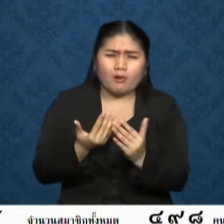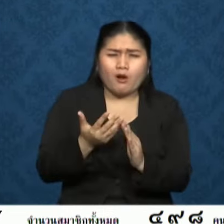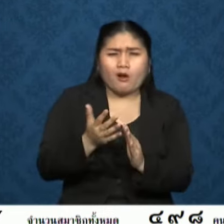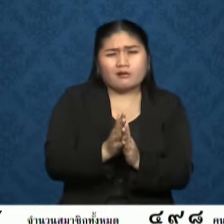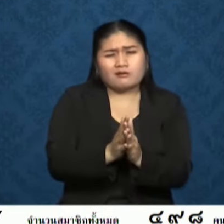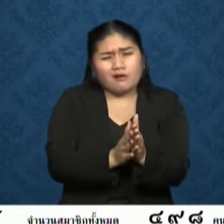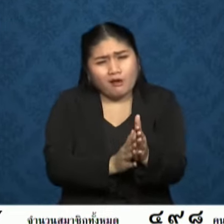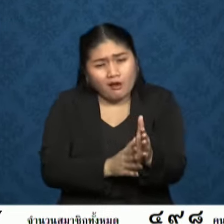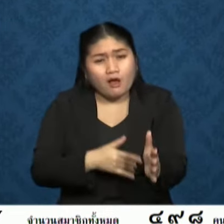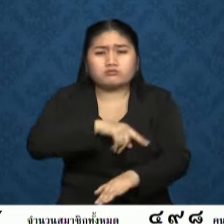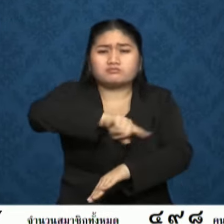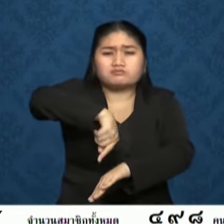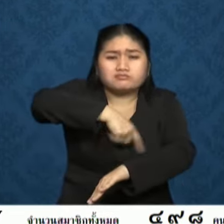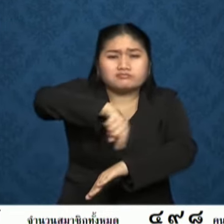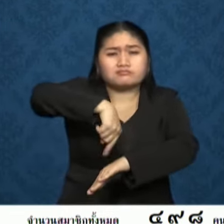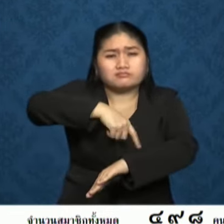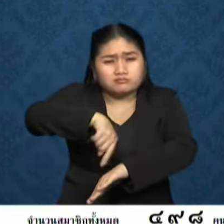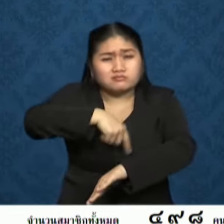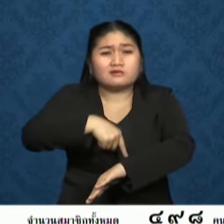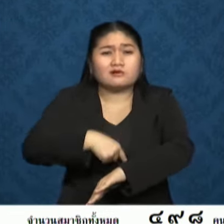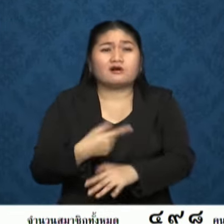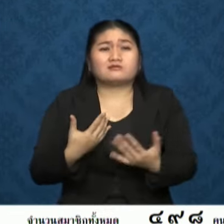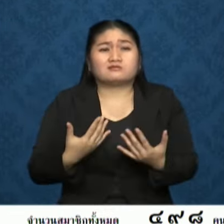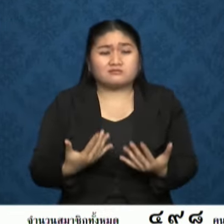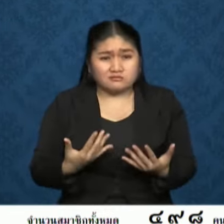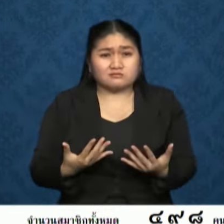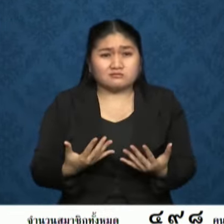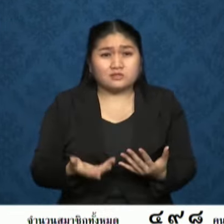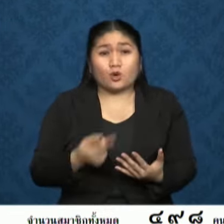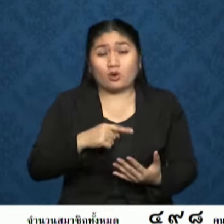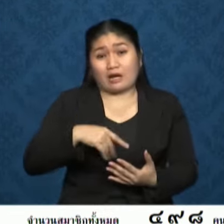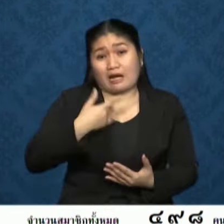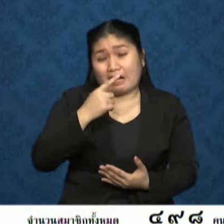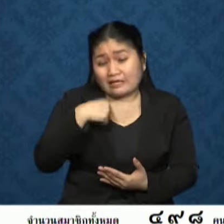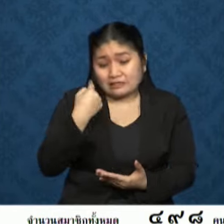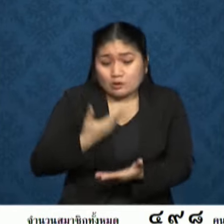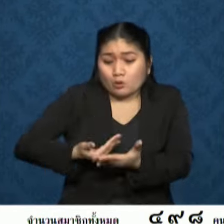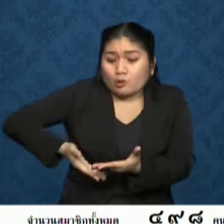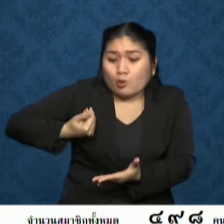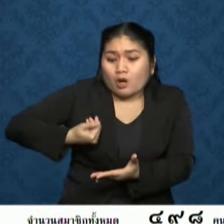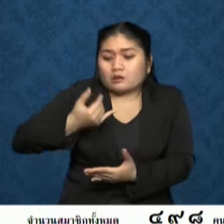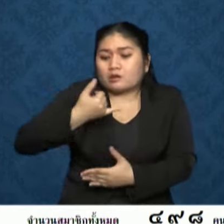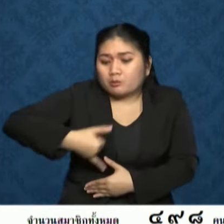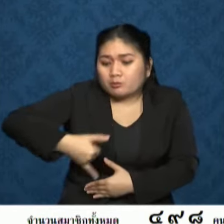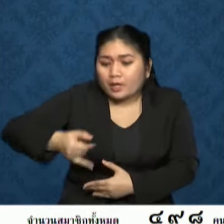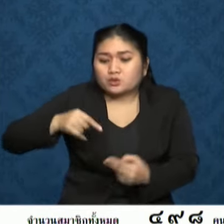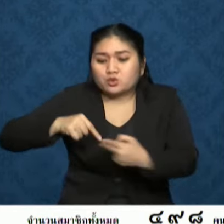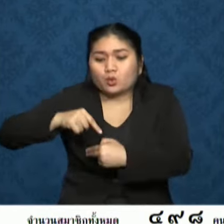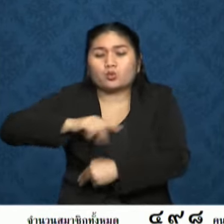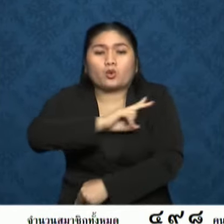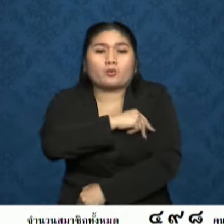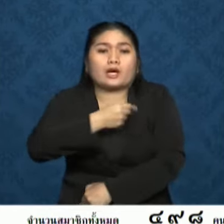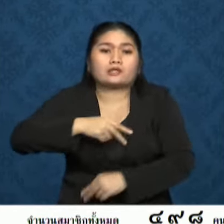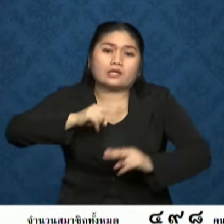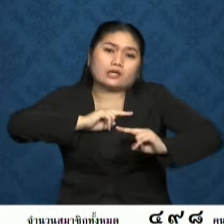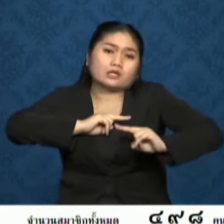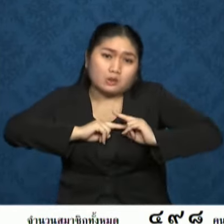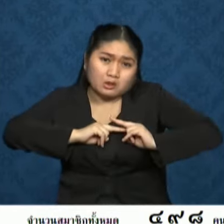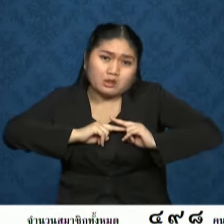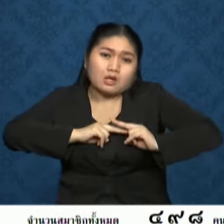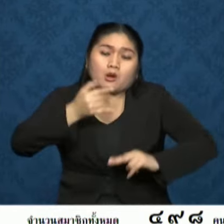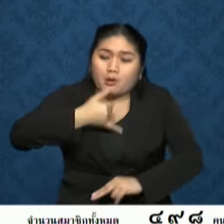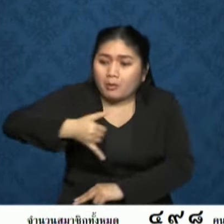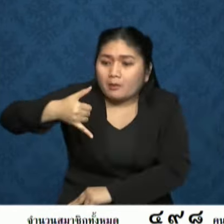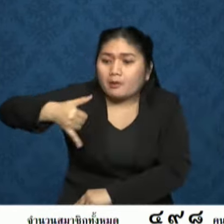ี่พอมีกำรังใจได้ก็ไปใช้บริการที่โพาบาเองกระชนซึปจบานี้มีอยู่แตกจัวัิแต่คารรษา